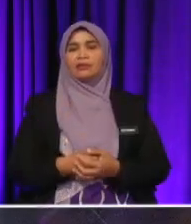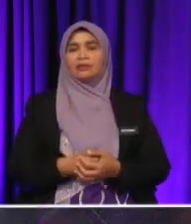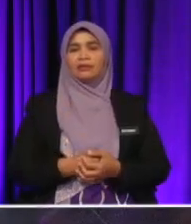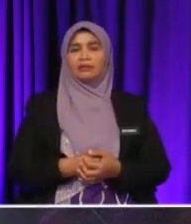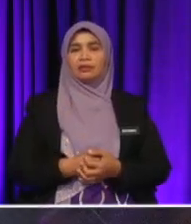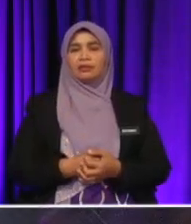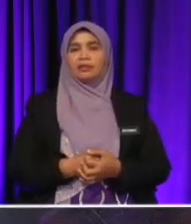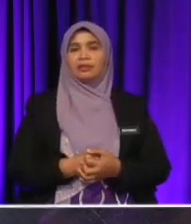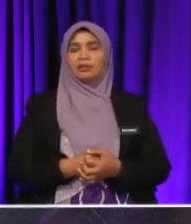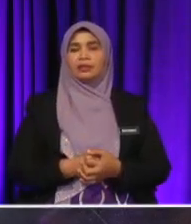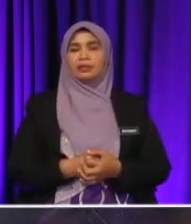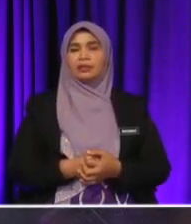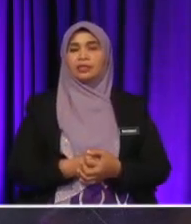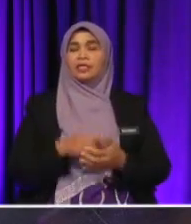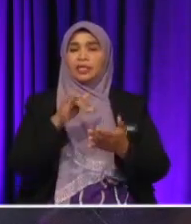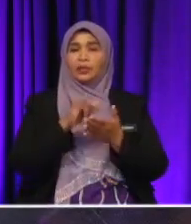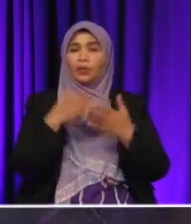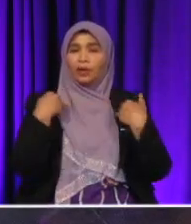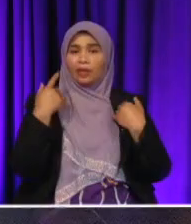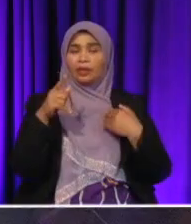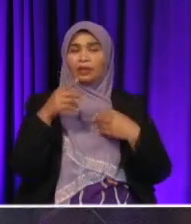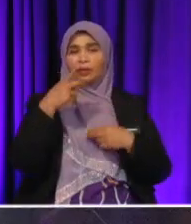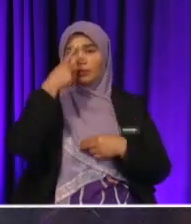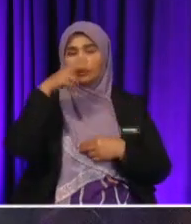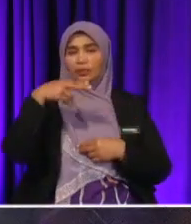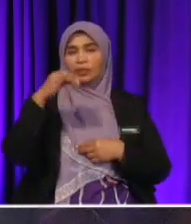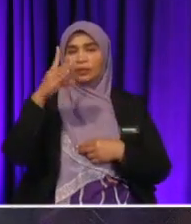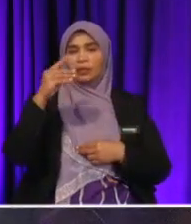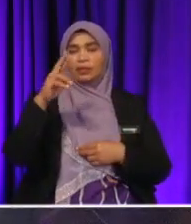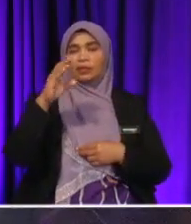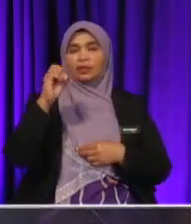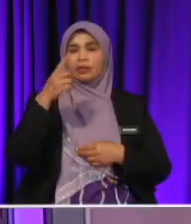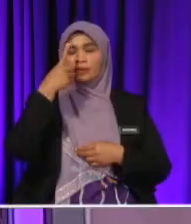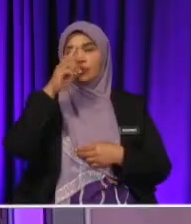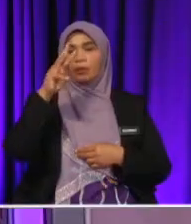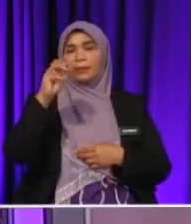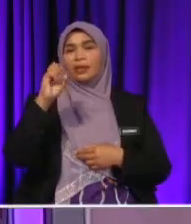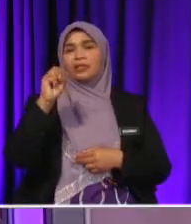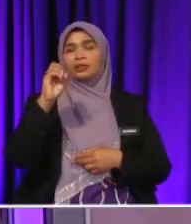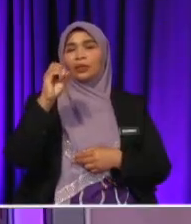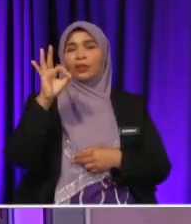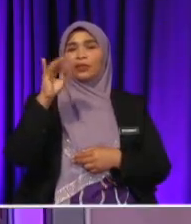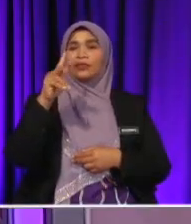oke itu adalah untuk hidrofit untuk mesofit pula